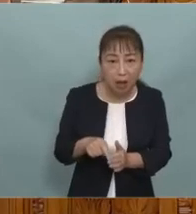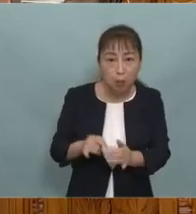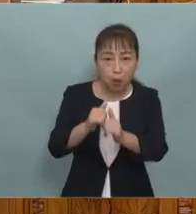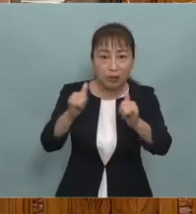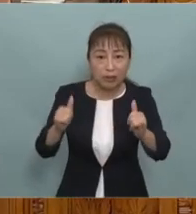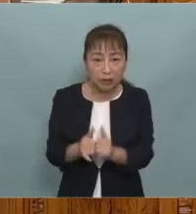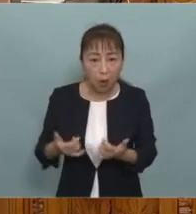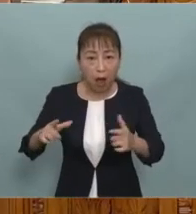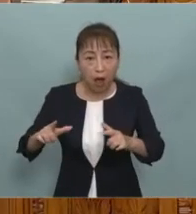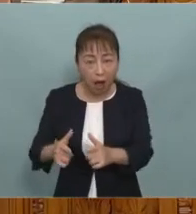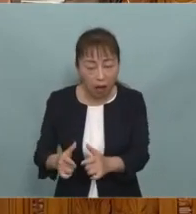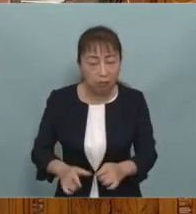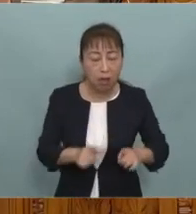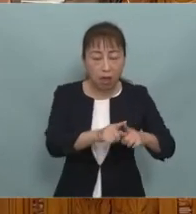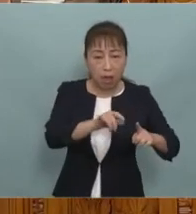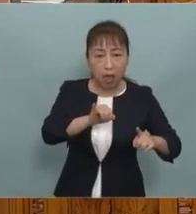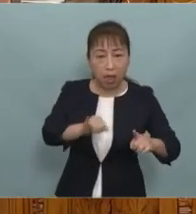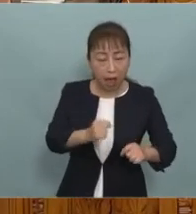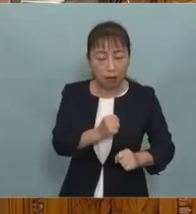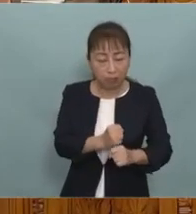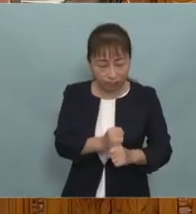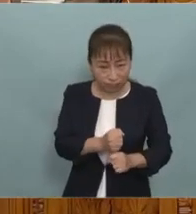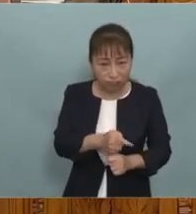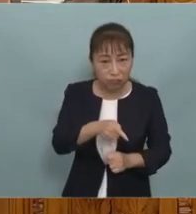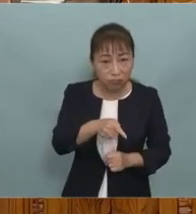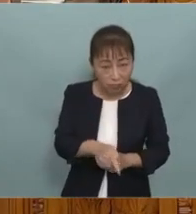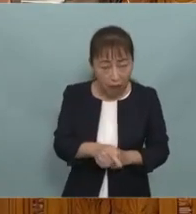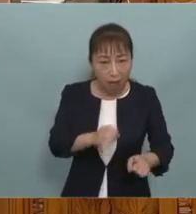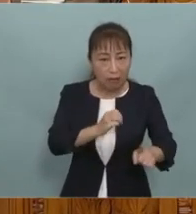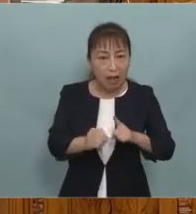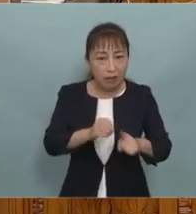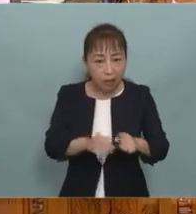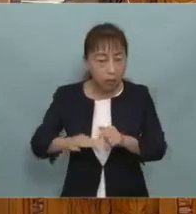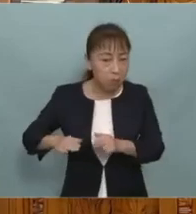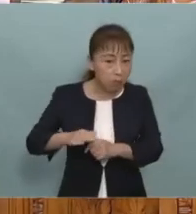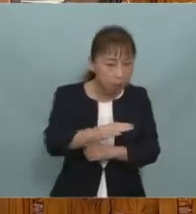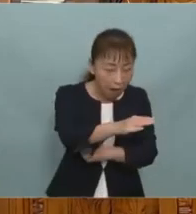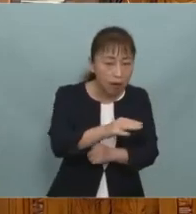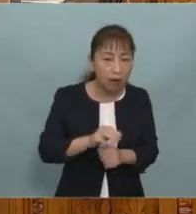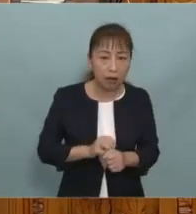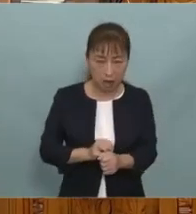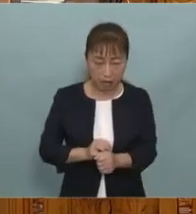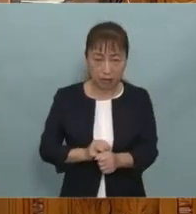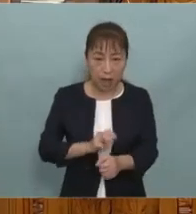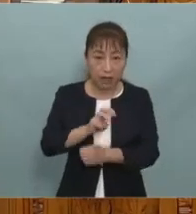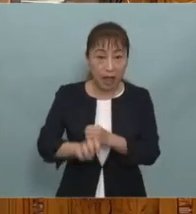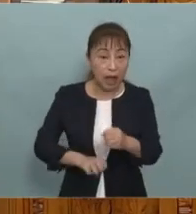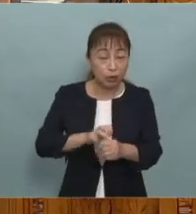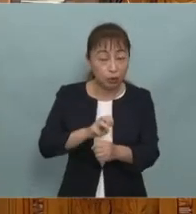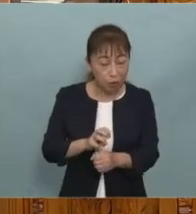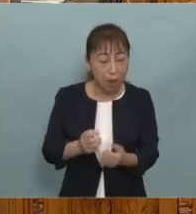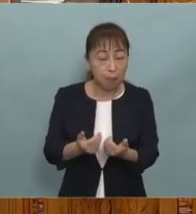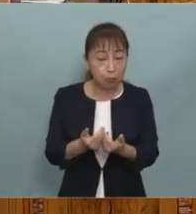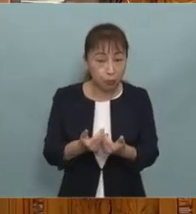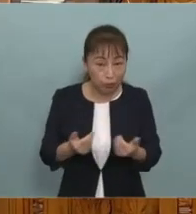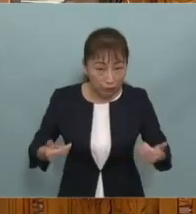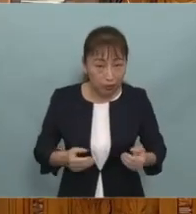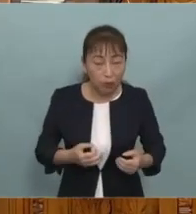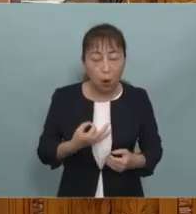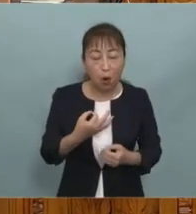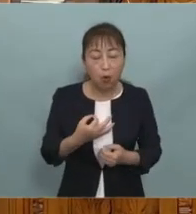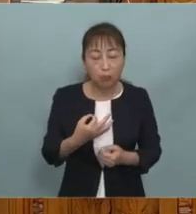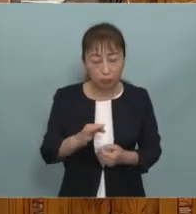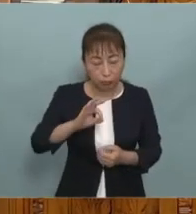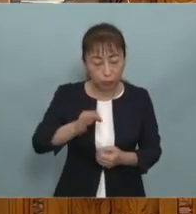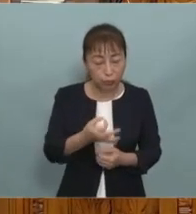登場による急激なデジタルの進化約30年ぶりの物価上昇我が国は大きな